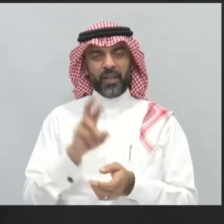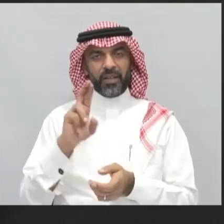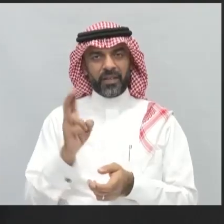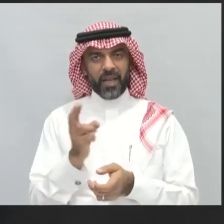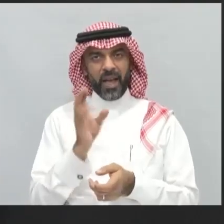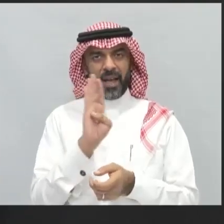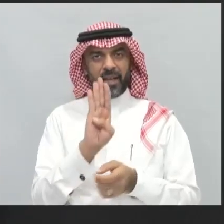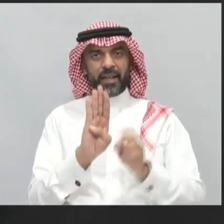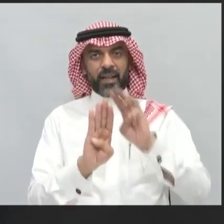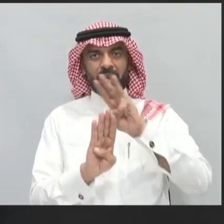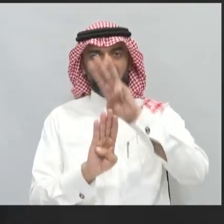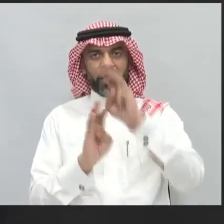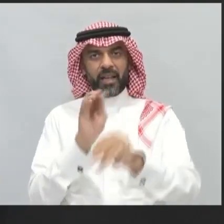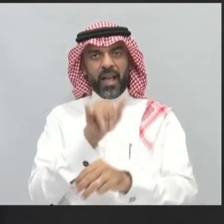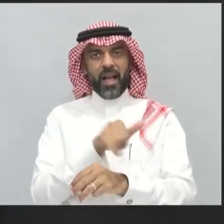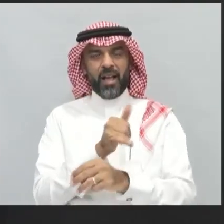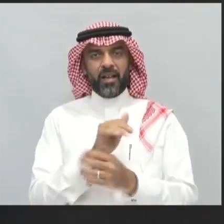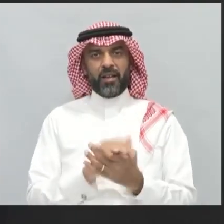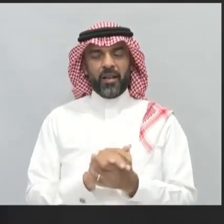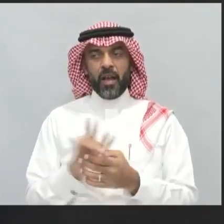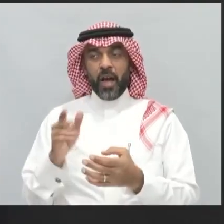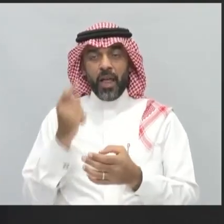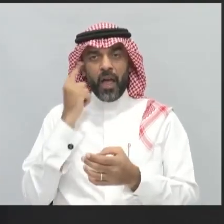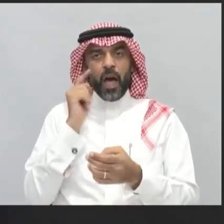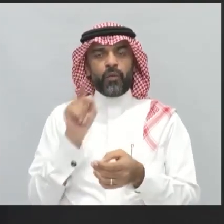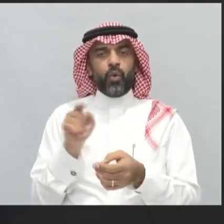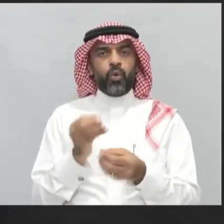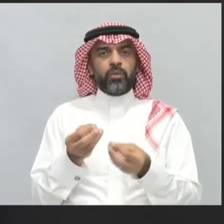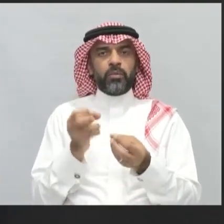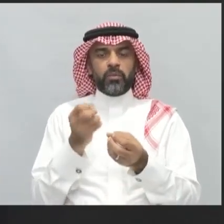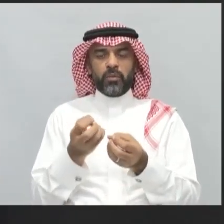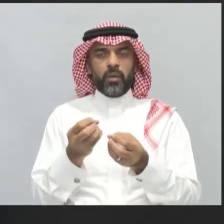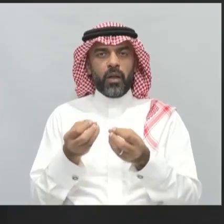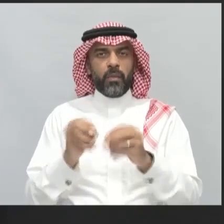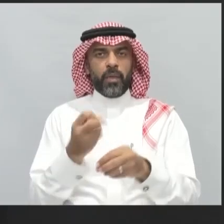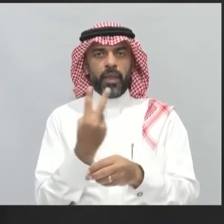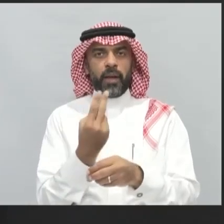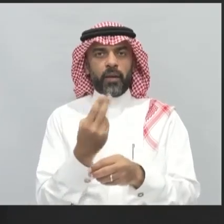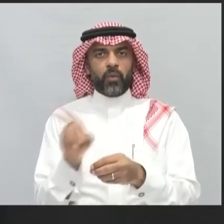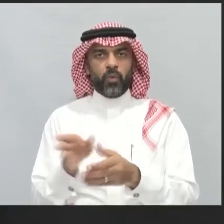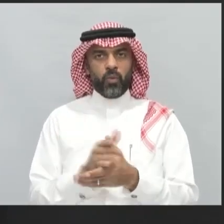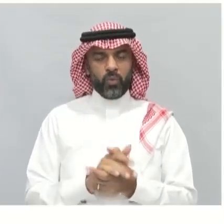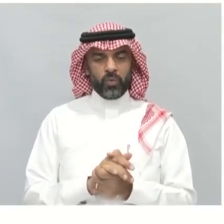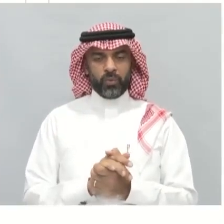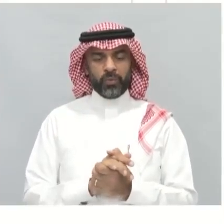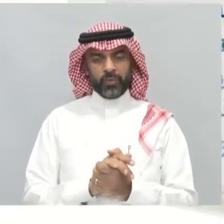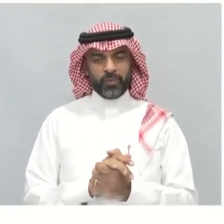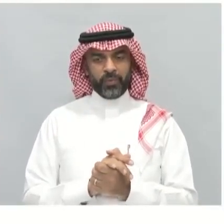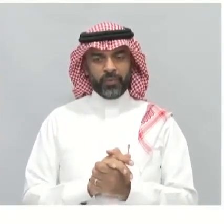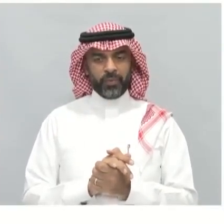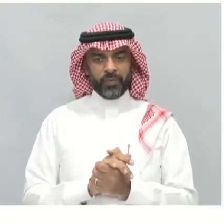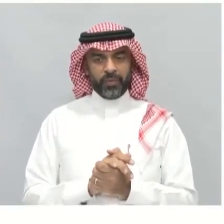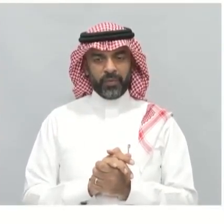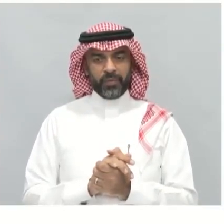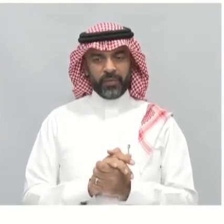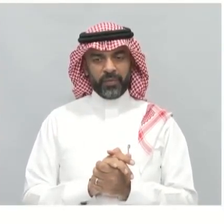ونستطيع ان نضيف الفعل السابق الذي ذكرناه في الاسئله السابقه الفعل نما